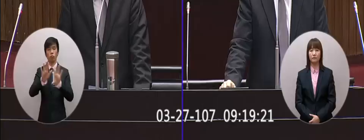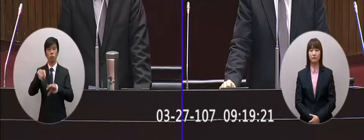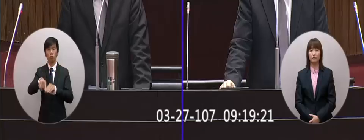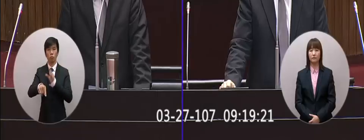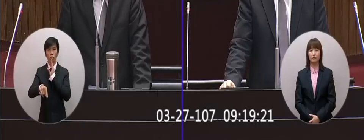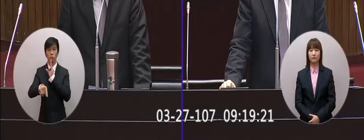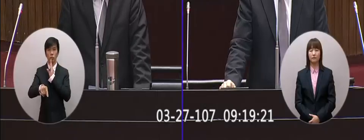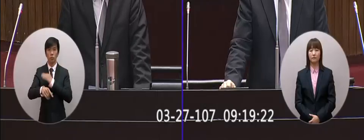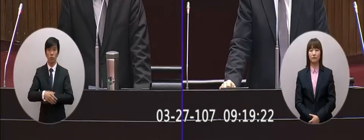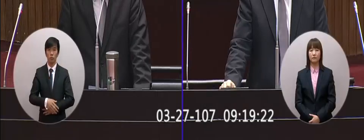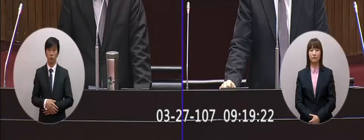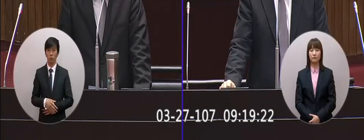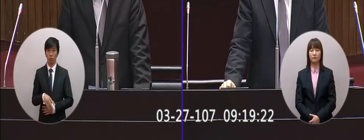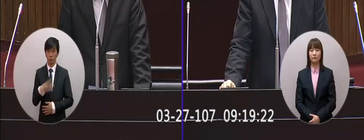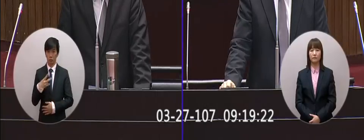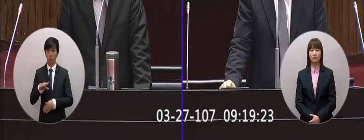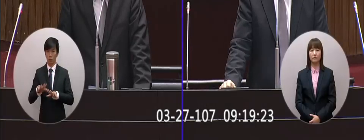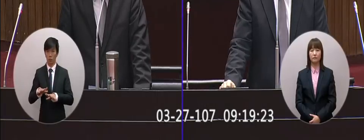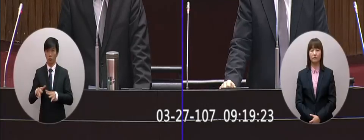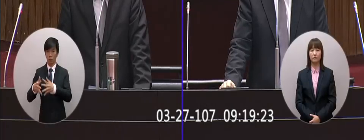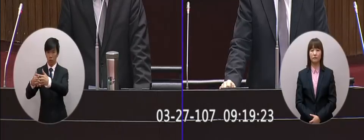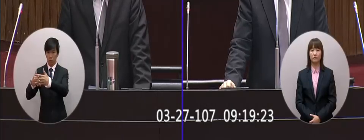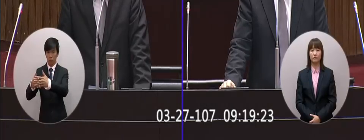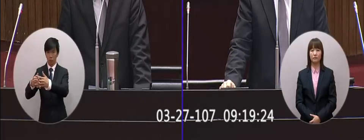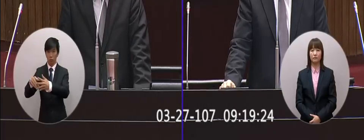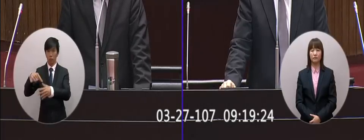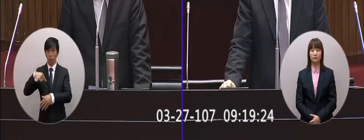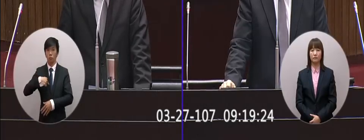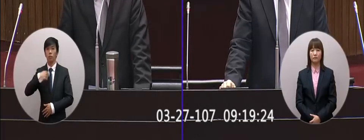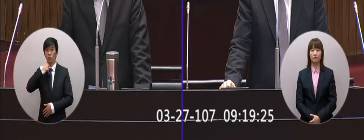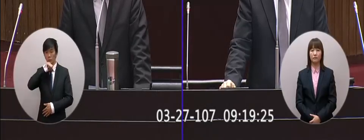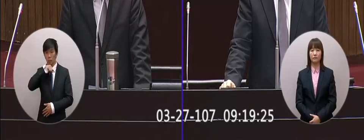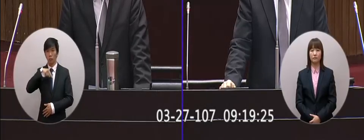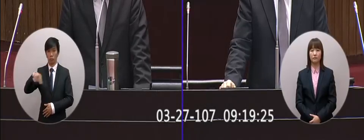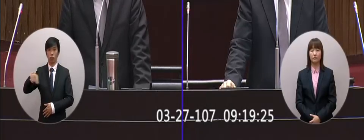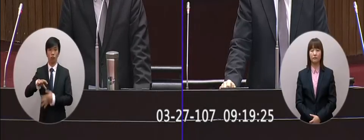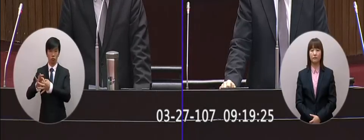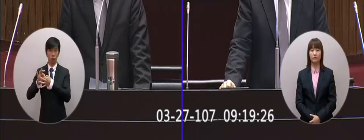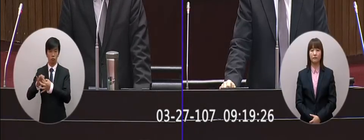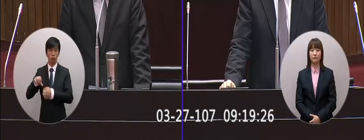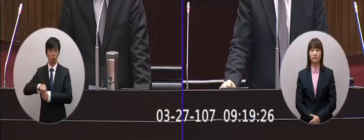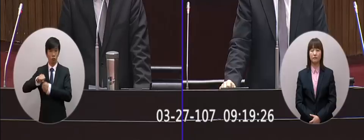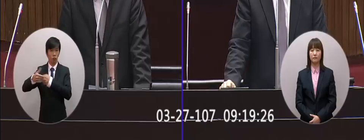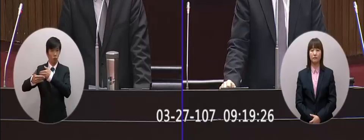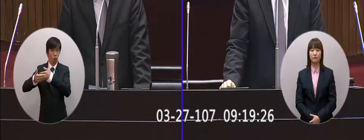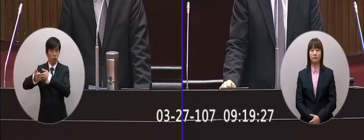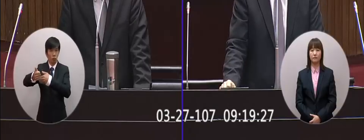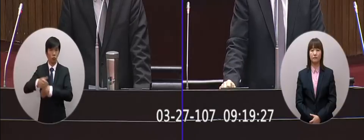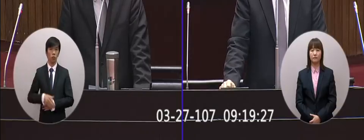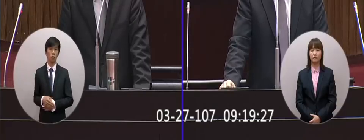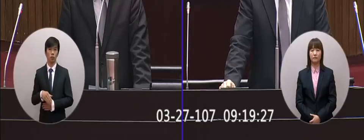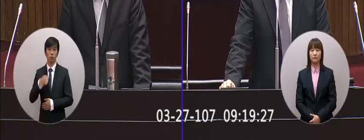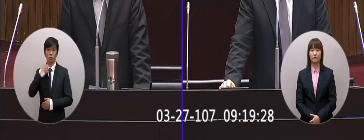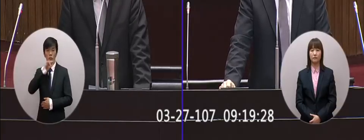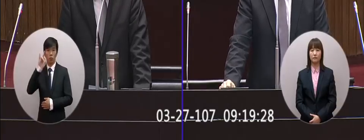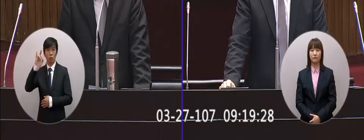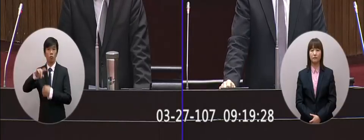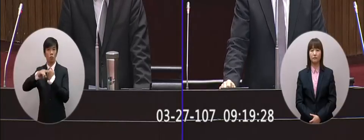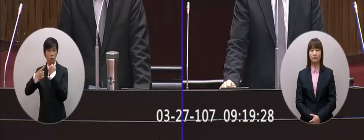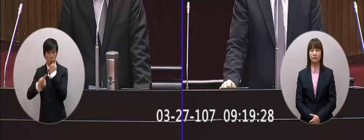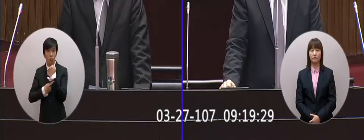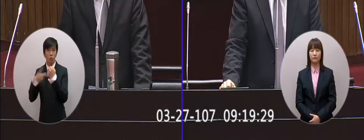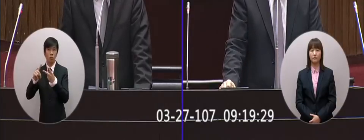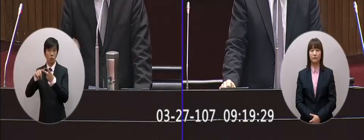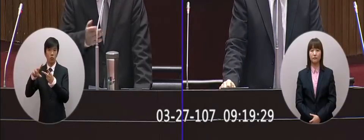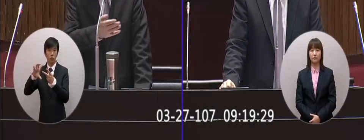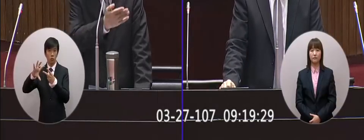们也看到美国跟台湾的关系，不断的在增进，除了这个台湾旅行法以外，国权授权法案，那